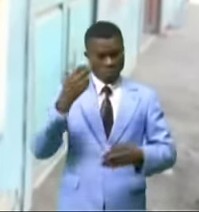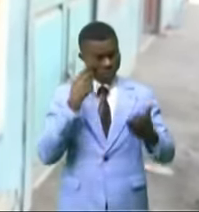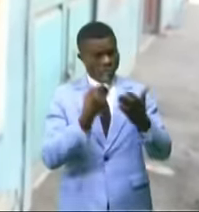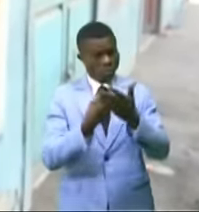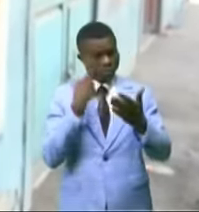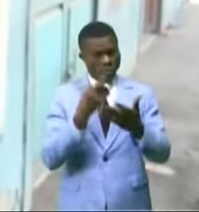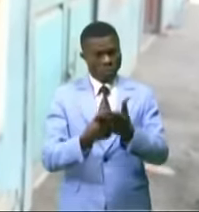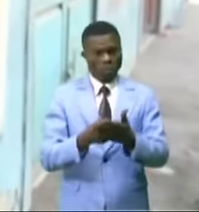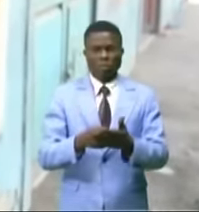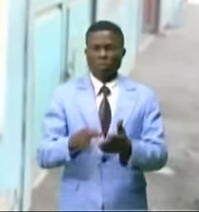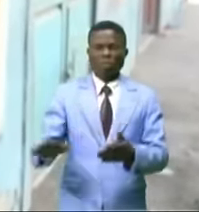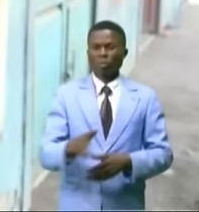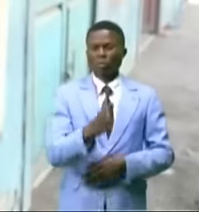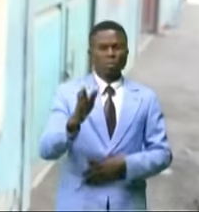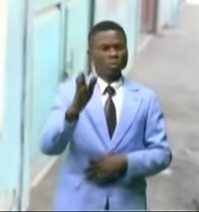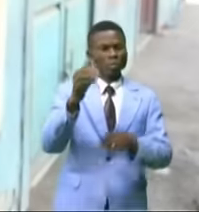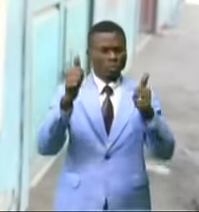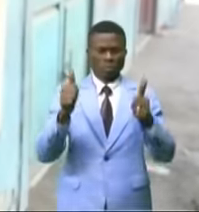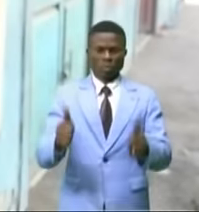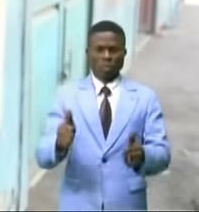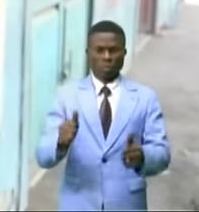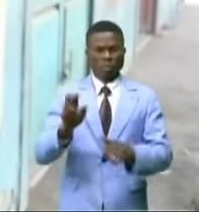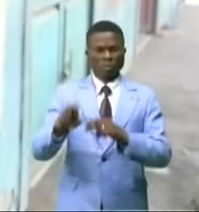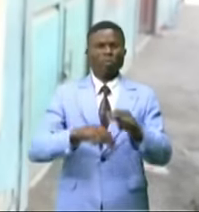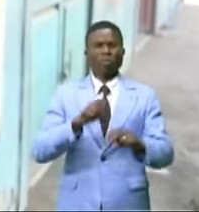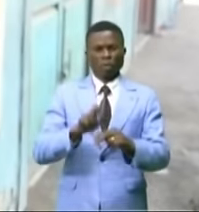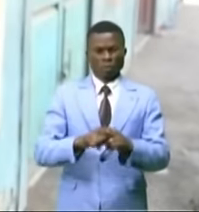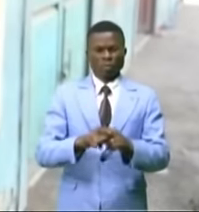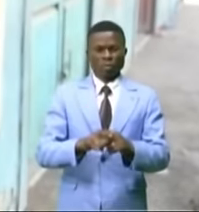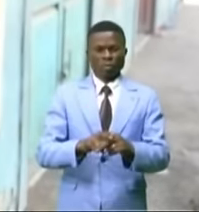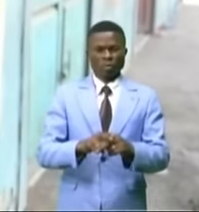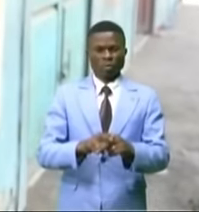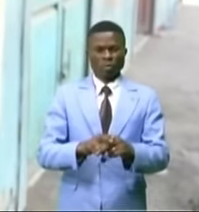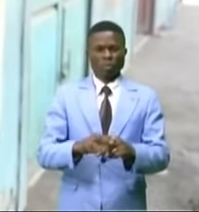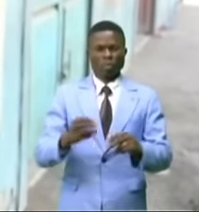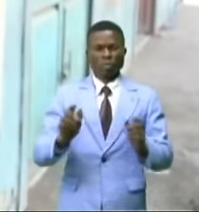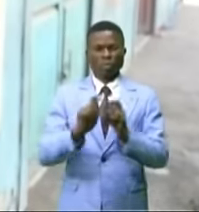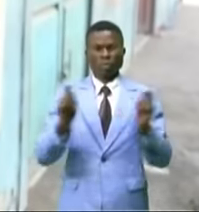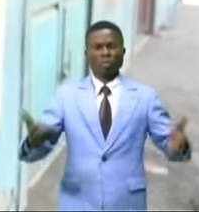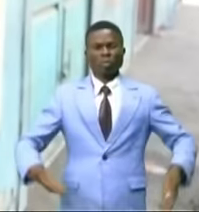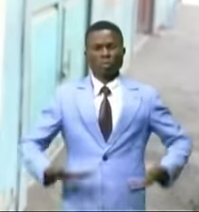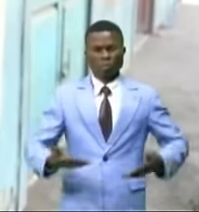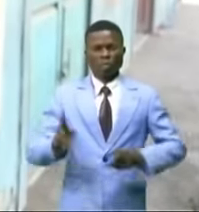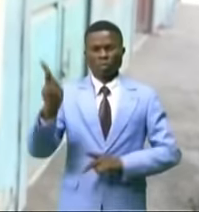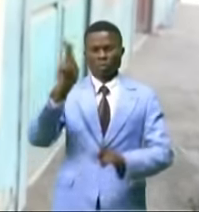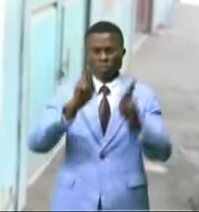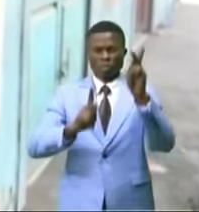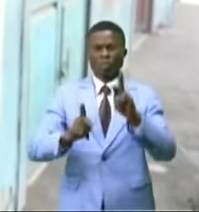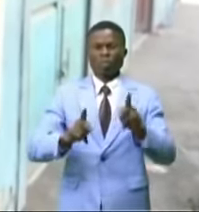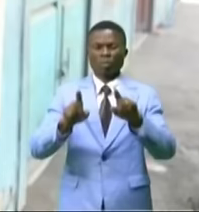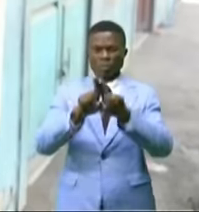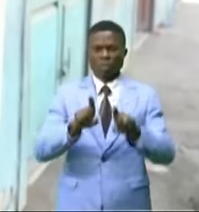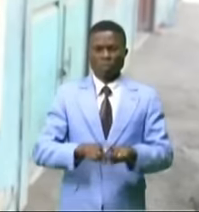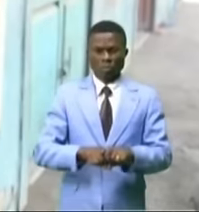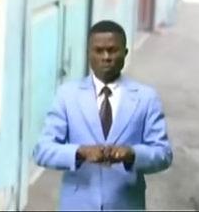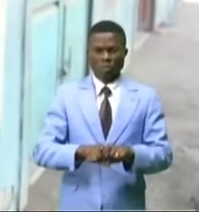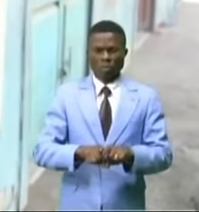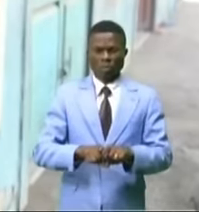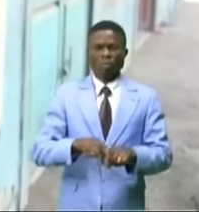la circulation est normale. Là, nous sommes très contents que même la population aussi